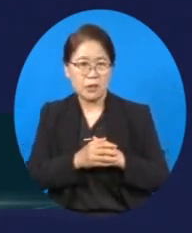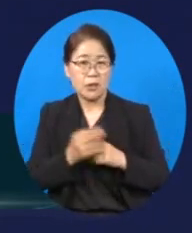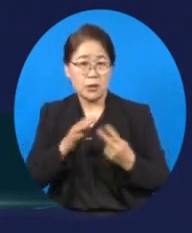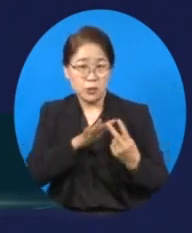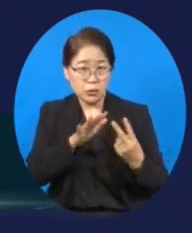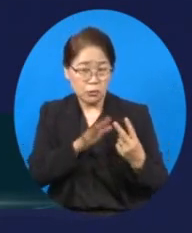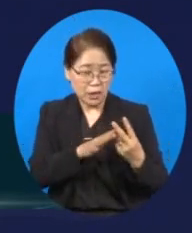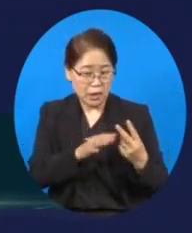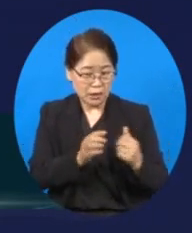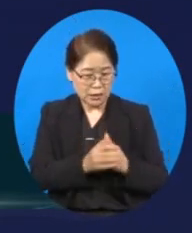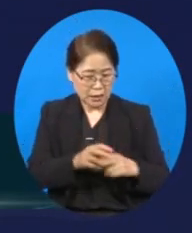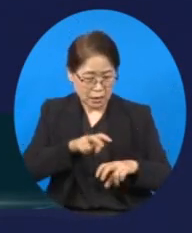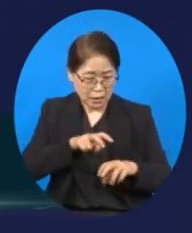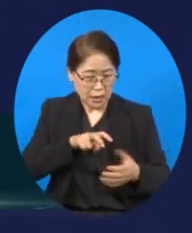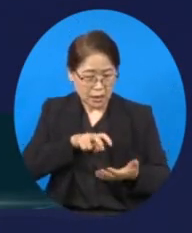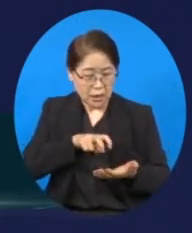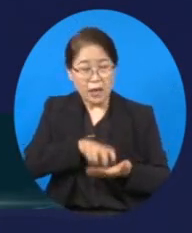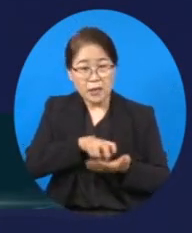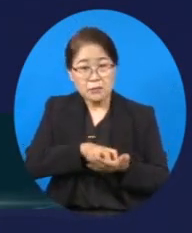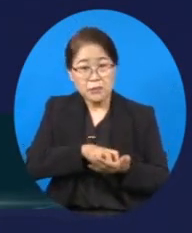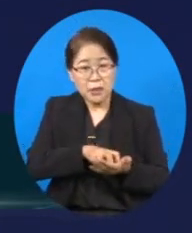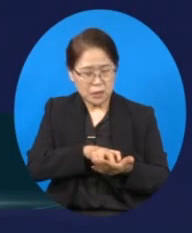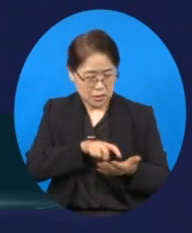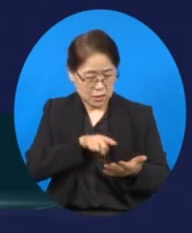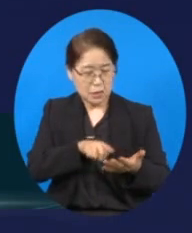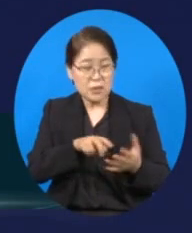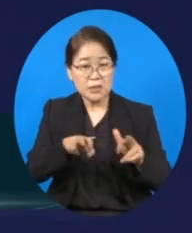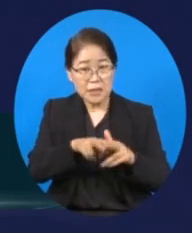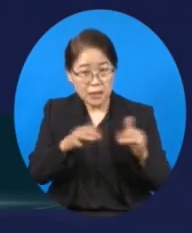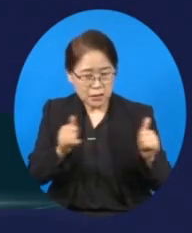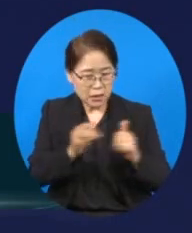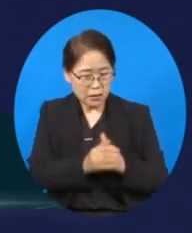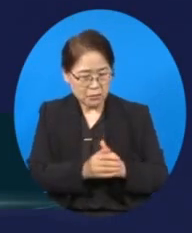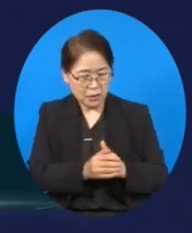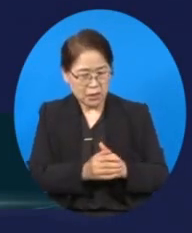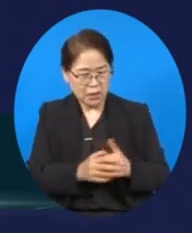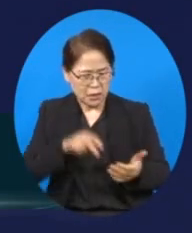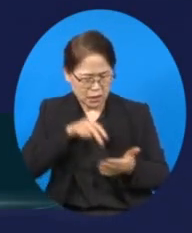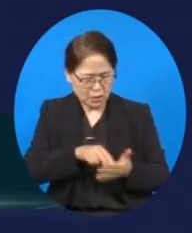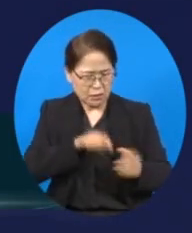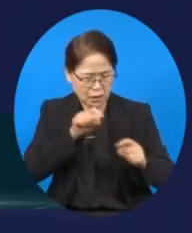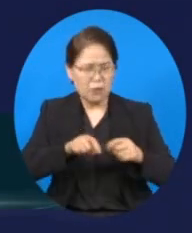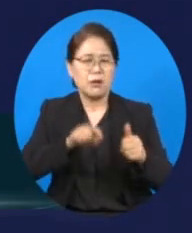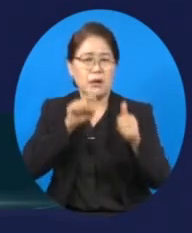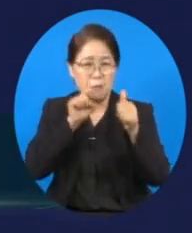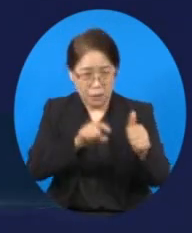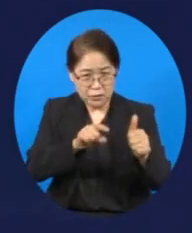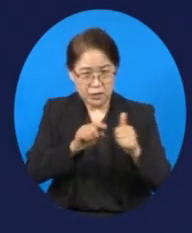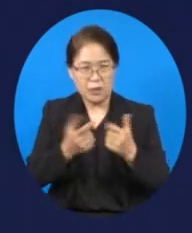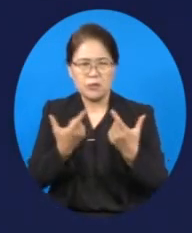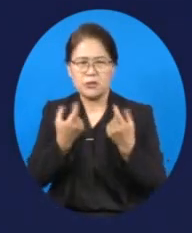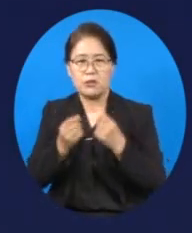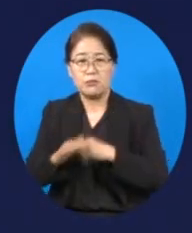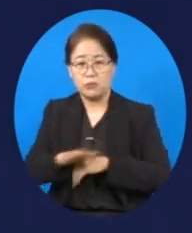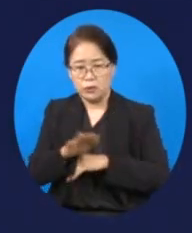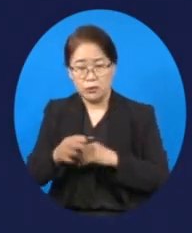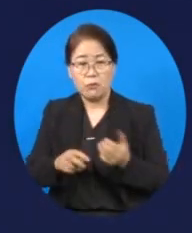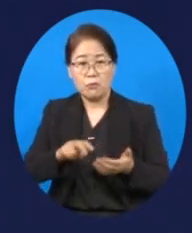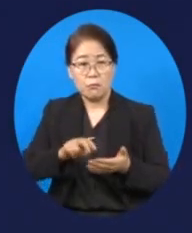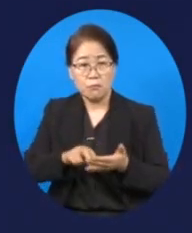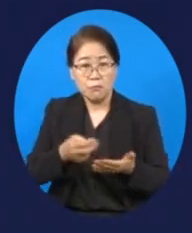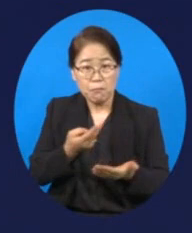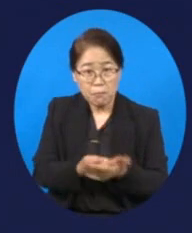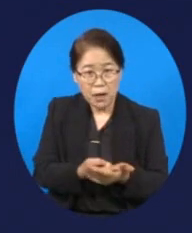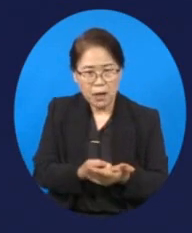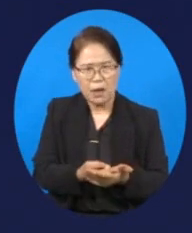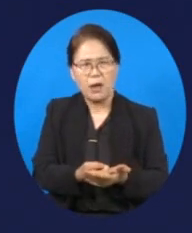일어나 걸으라고 말했어요 그러므로 여러분 이제 우리도 일어서야 됩니다 여러분 넘어지셨습니까